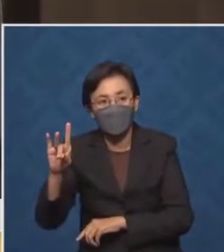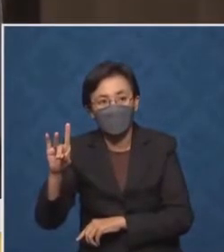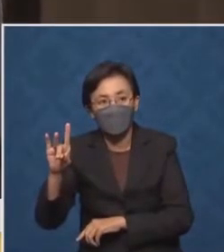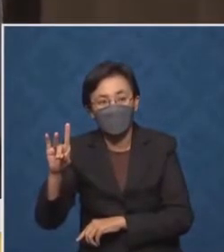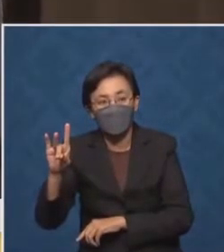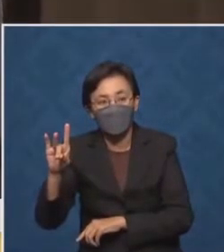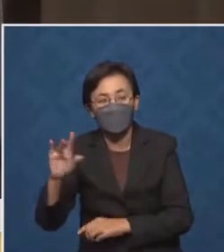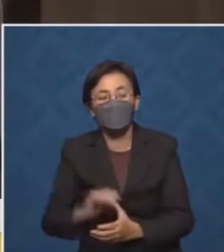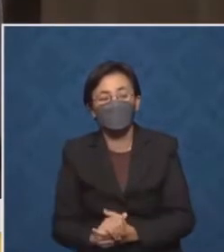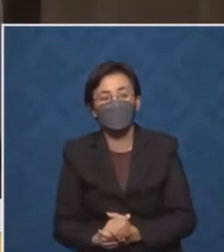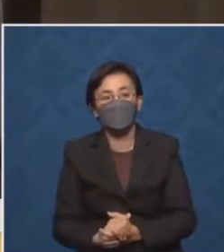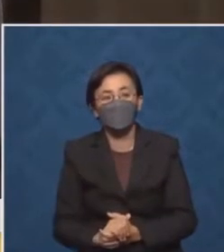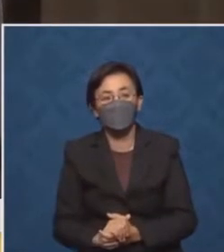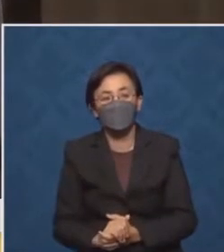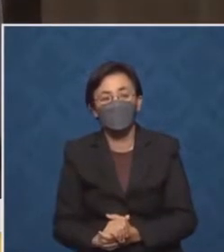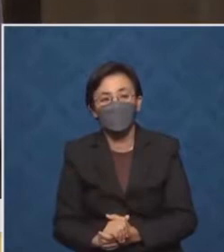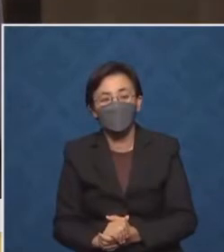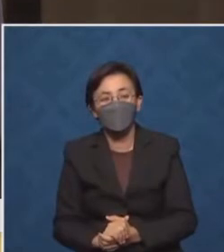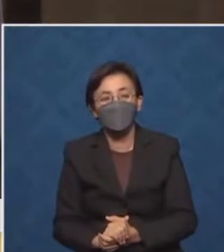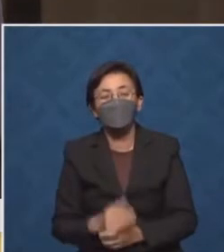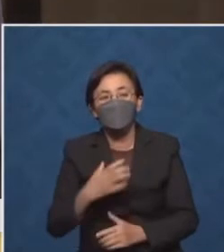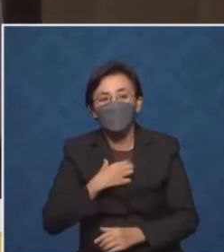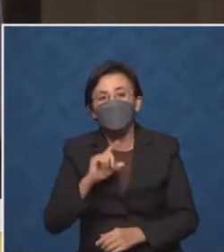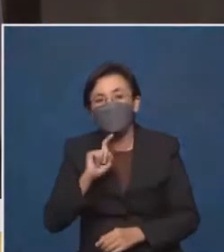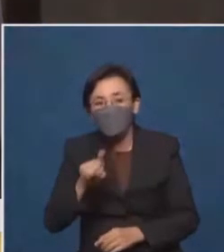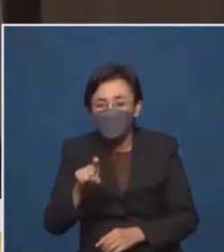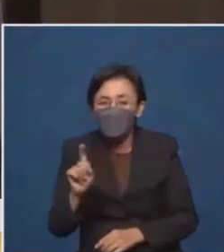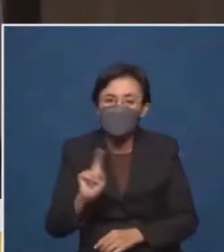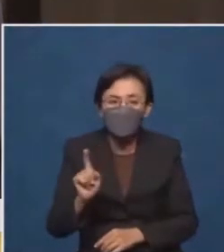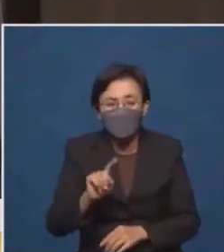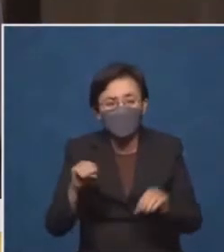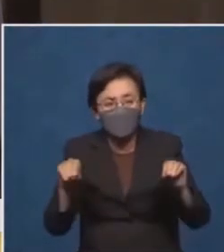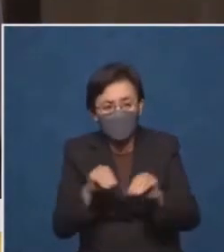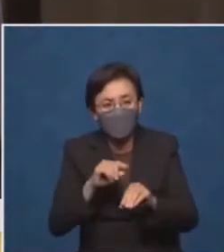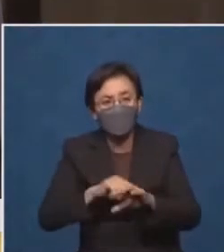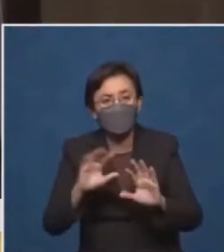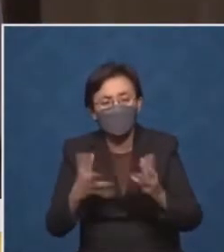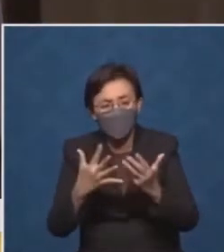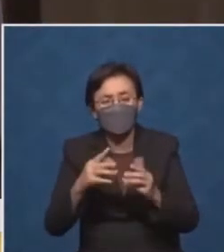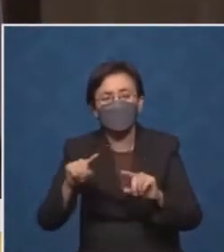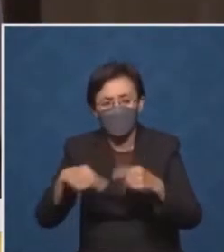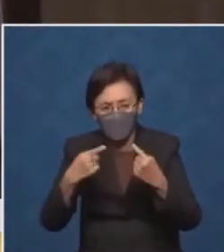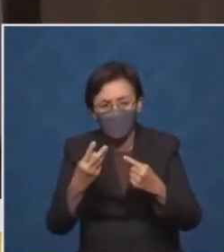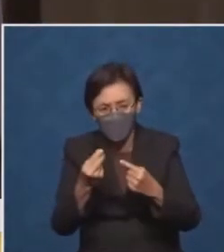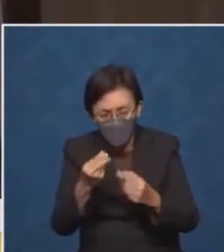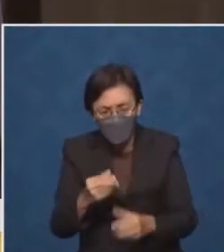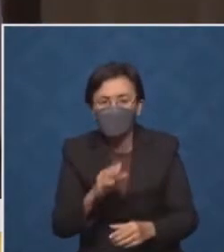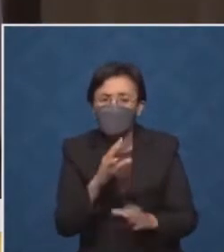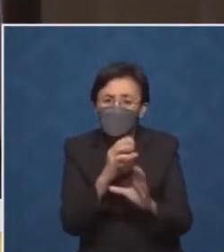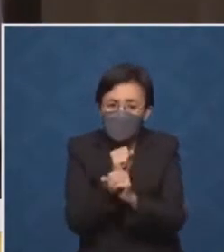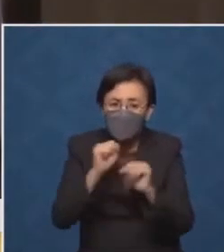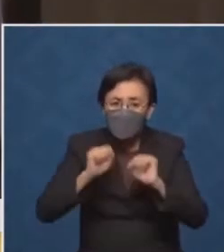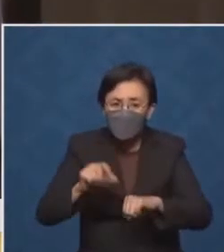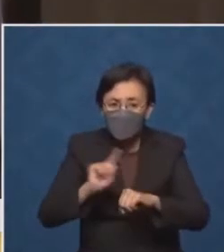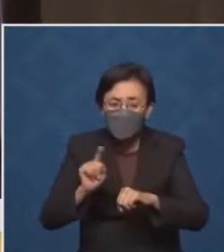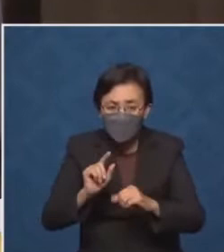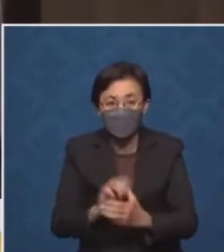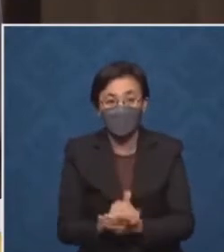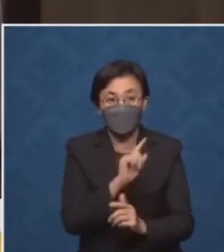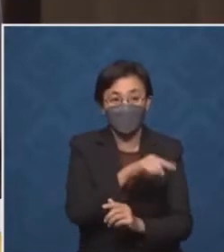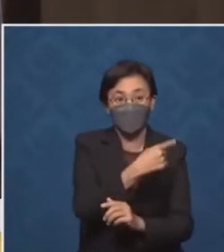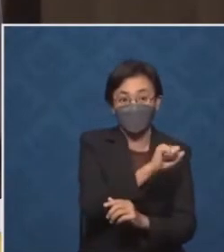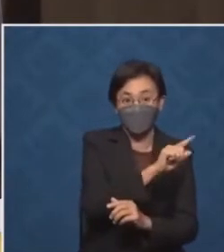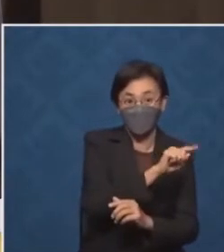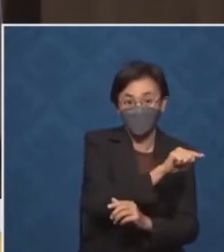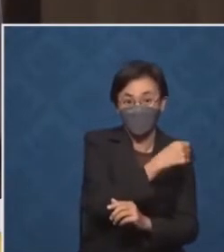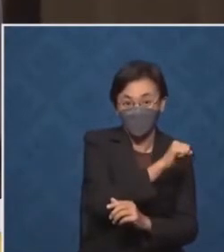เขียนมาบอกว่าที่ประชุมกัไปขอ follow up หน่อยเพราวามนใ้จะหมดเวลาแล้วช่วยตอบหน่อยว่าตกลจะเอาอย่างไรไม